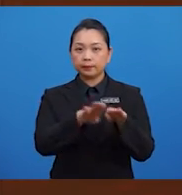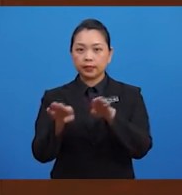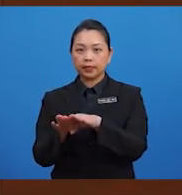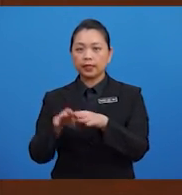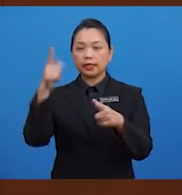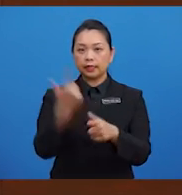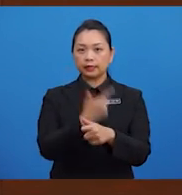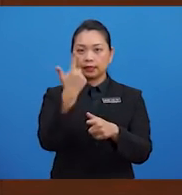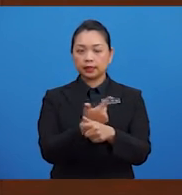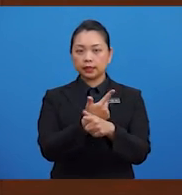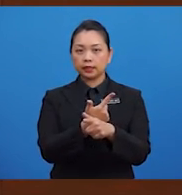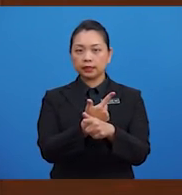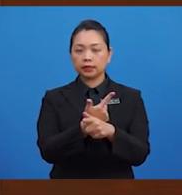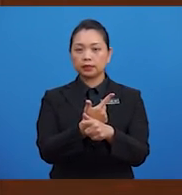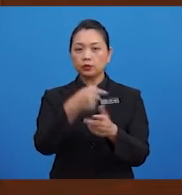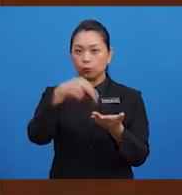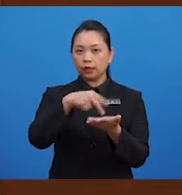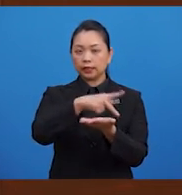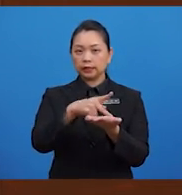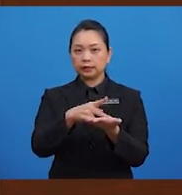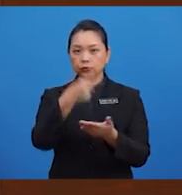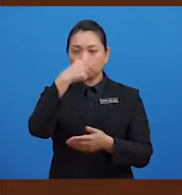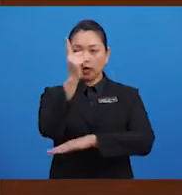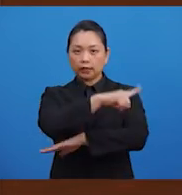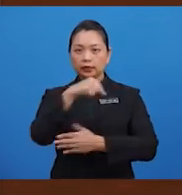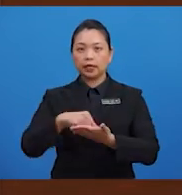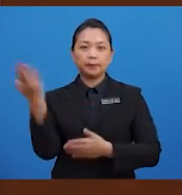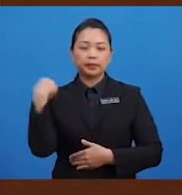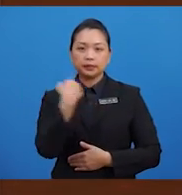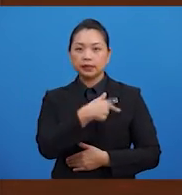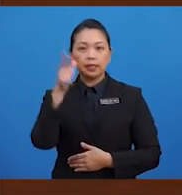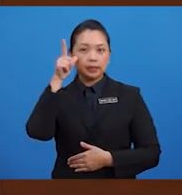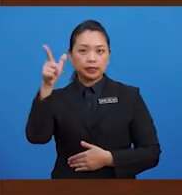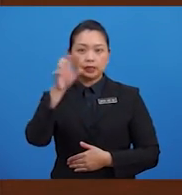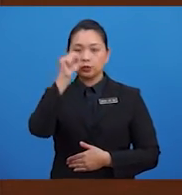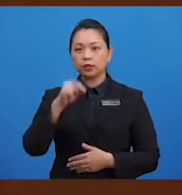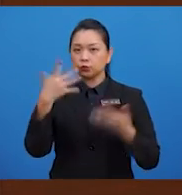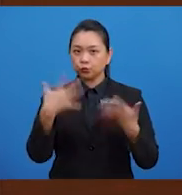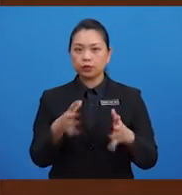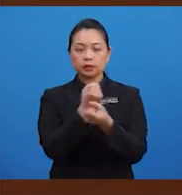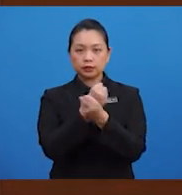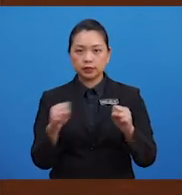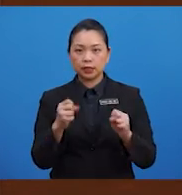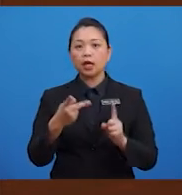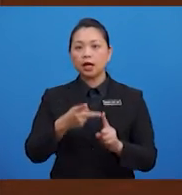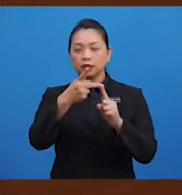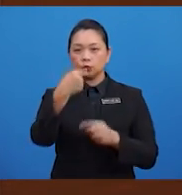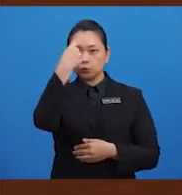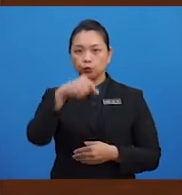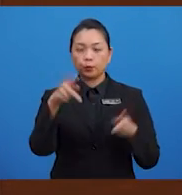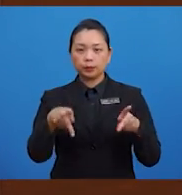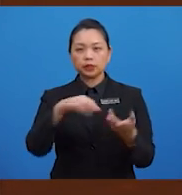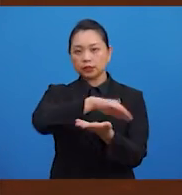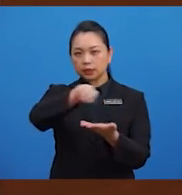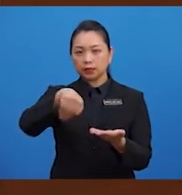Sebagai latihan pengukuhan kepada pembelajaran kita pada hari ini, mari kita lihat soalan yang telah disediakan khas untuk